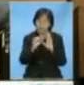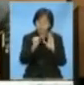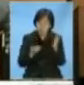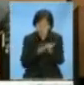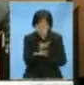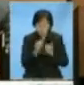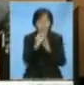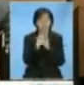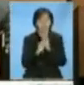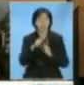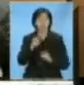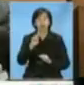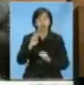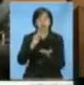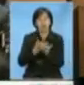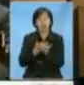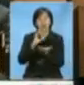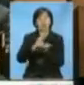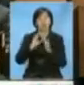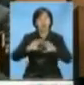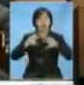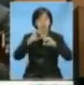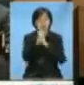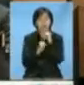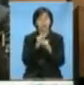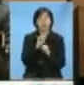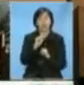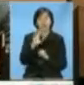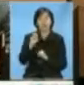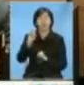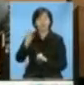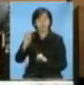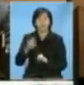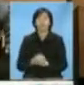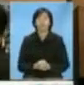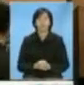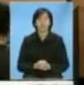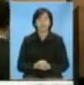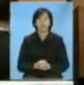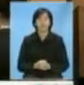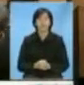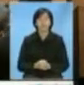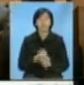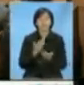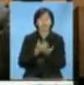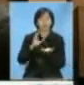ญญัติงบประมาณรายจ่ายประจำปี2557ด้วยว